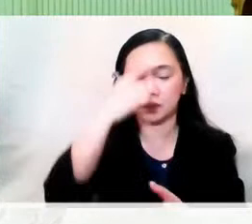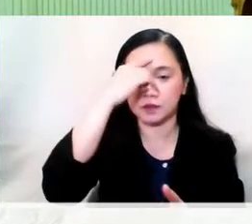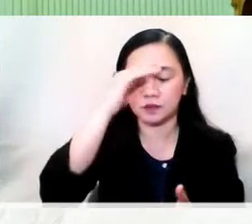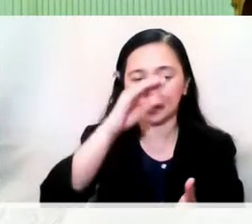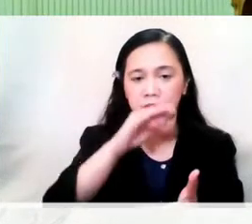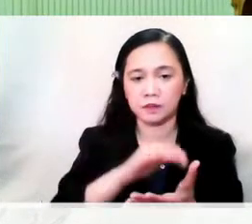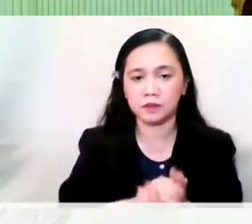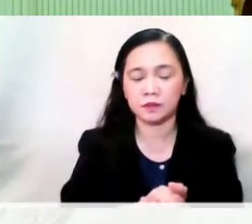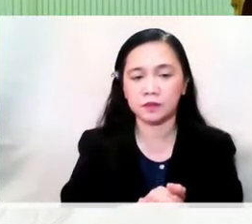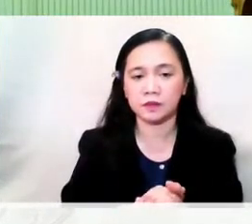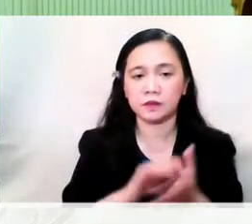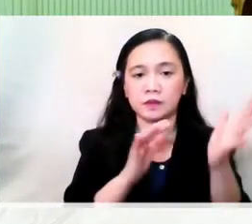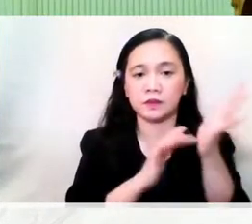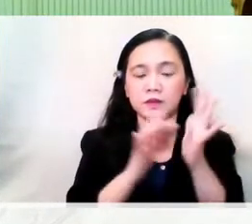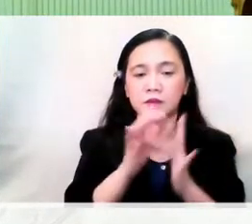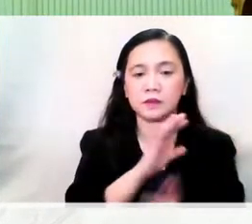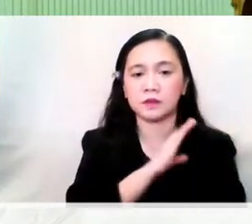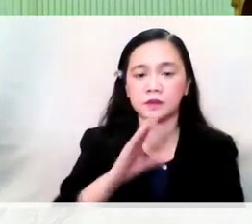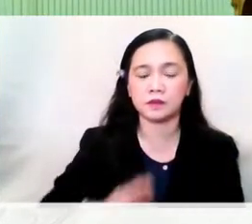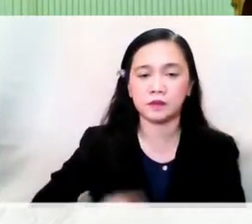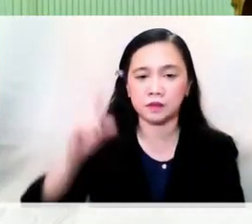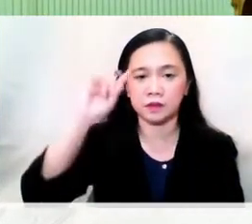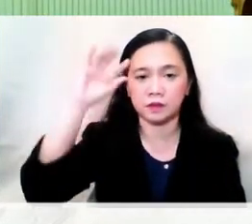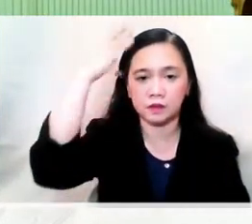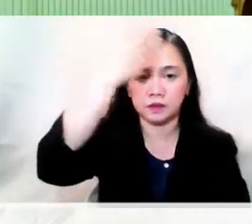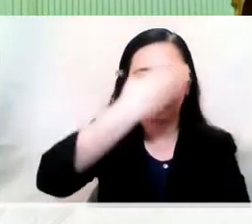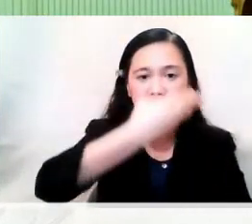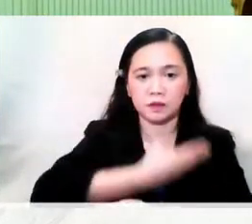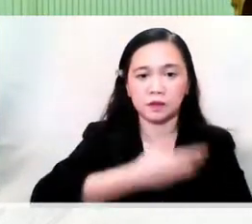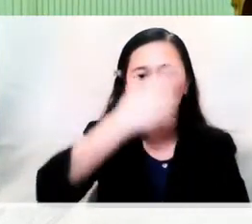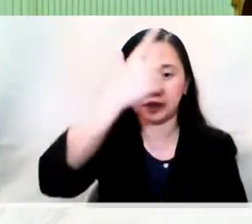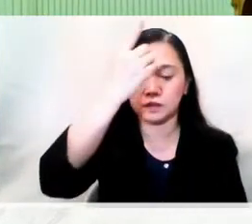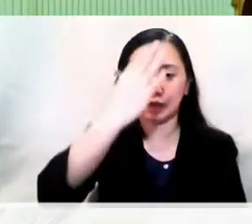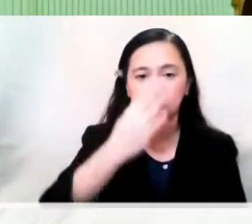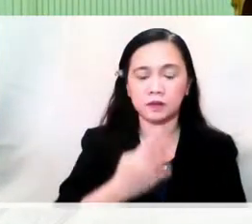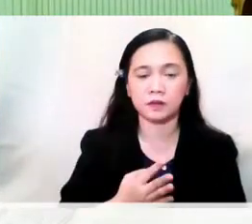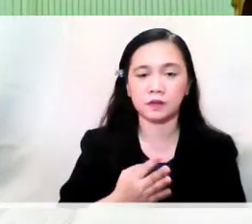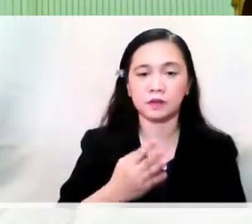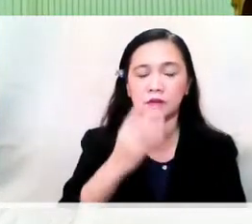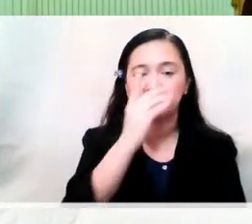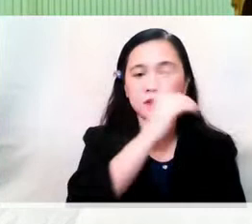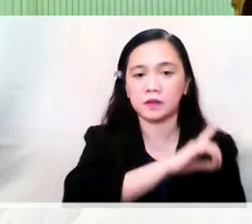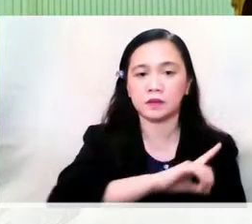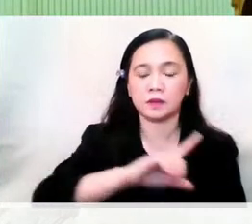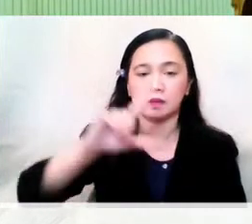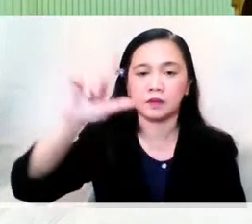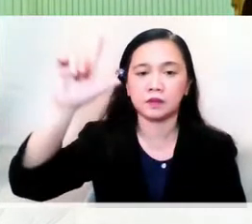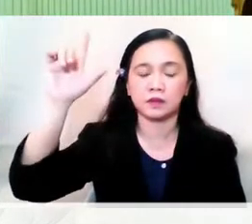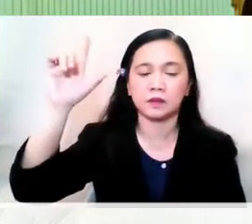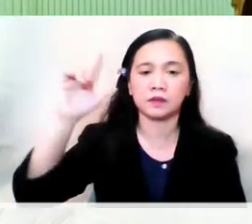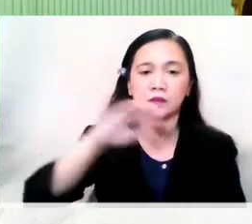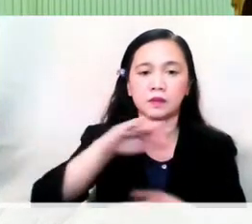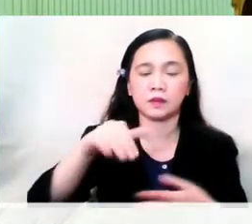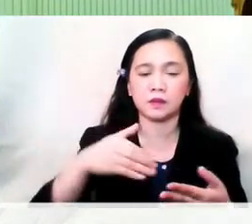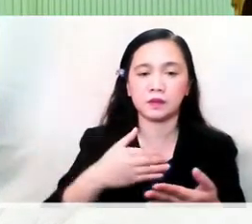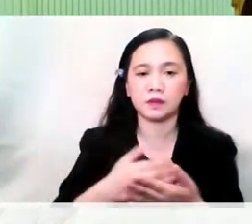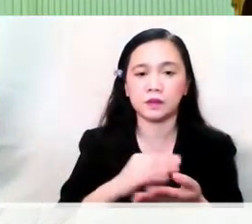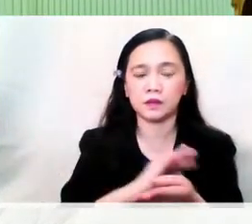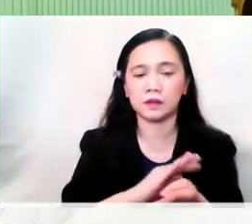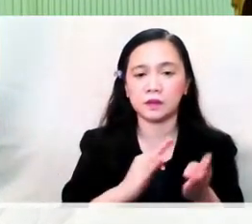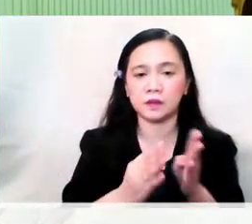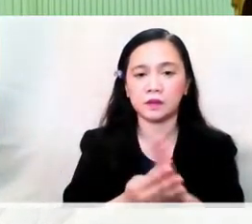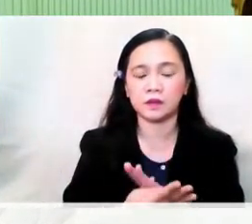Sumasampalataya ako kay Hesukristo, iisang anak ng Diyos. Panginoon nating lahat, nagkatawang tao siya, lalang